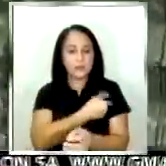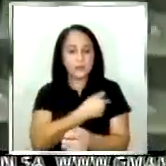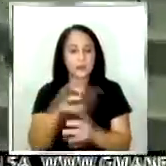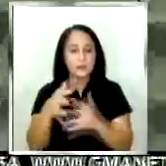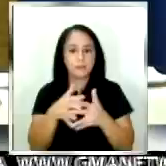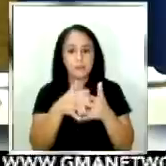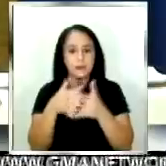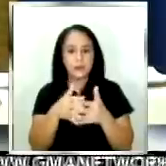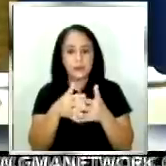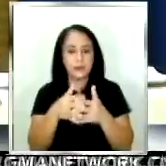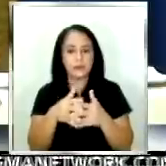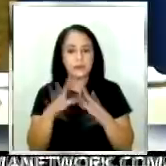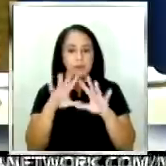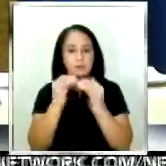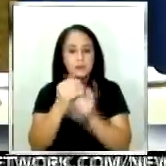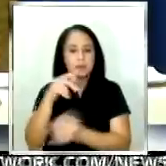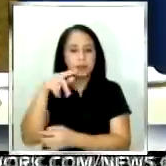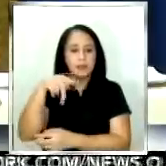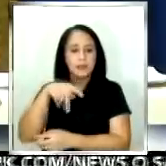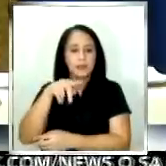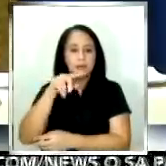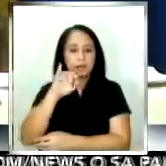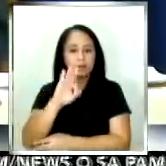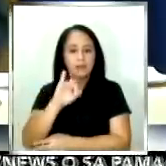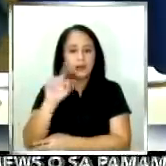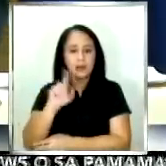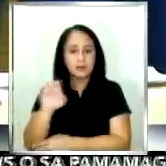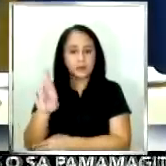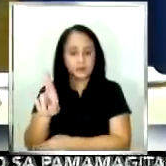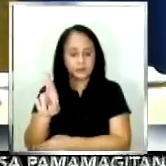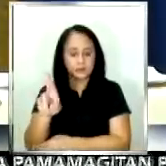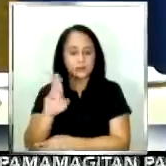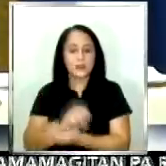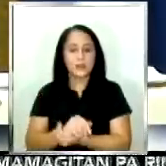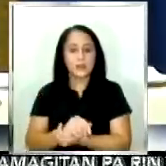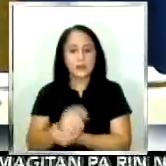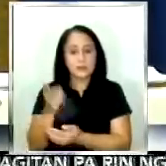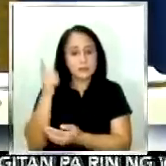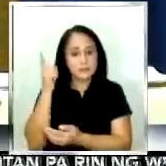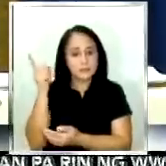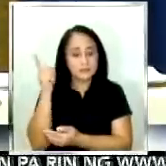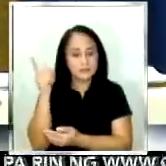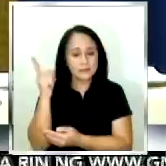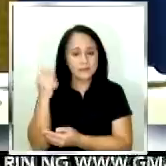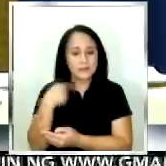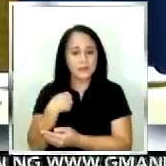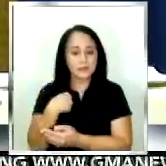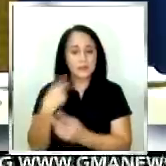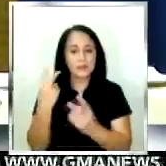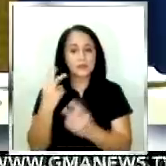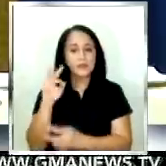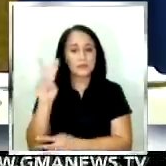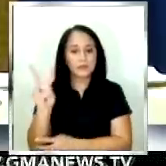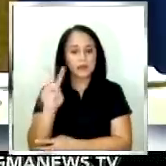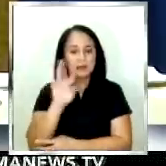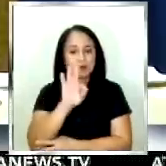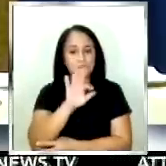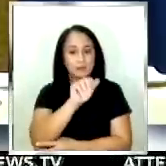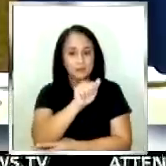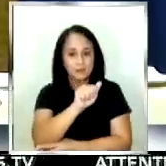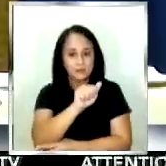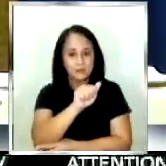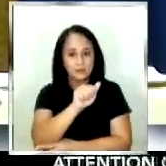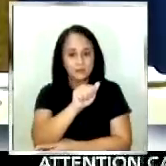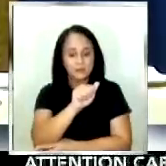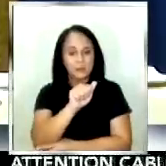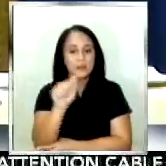na Pfizer. Ang kanila lang kasi kay yung Visiting Forces Agreement